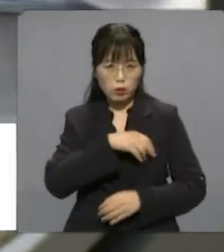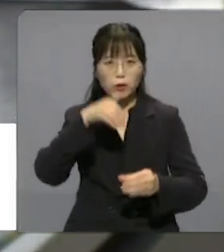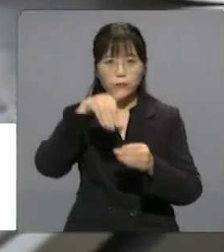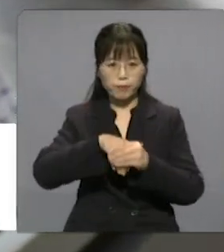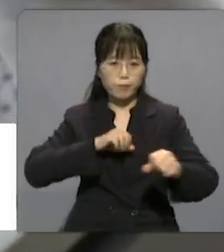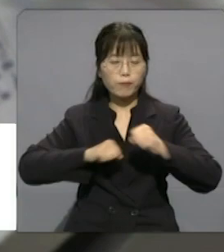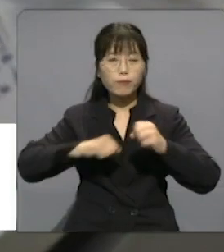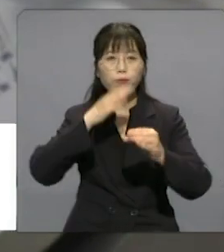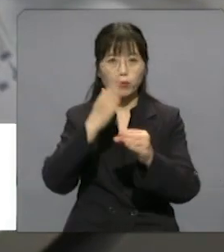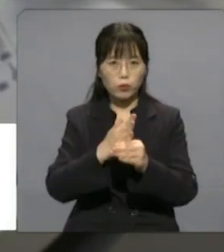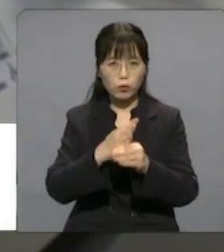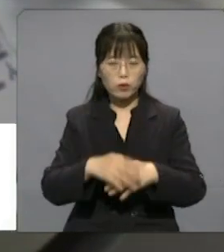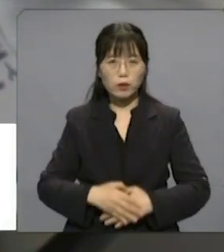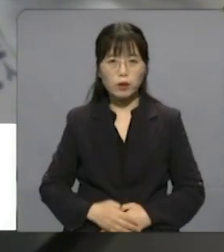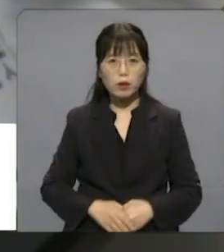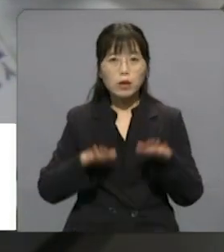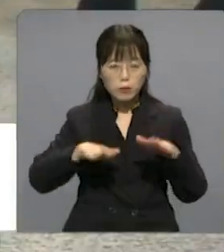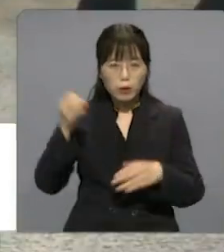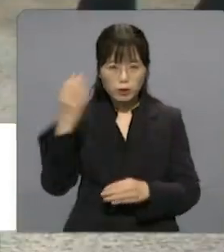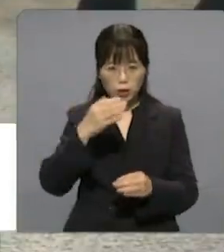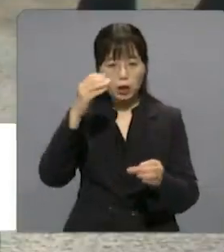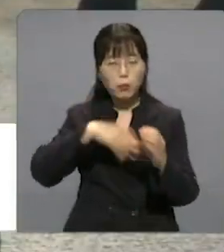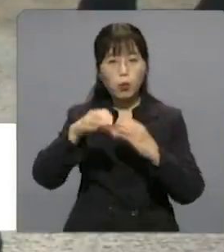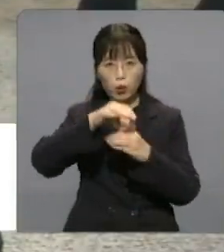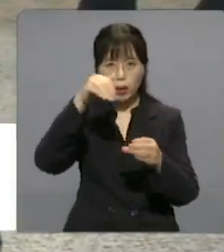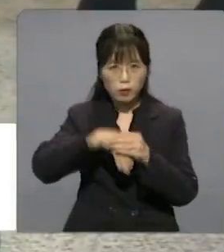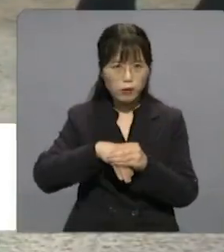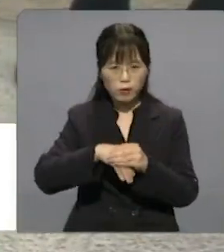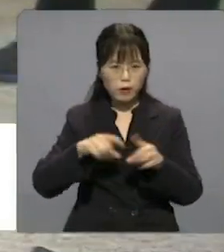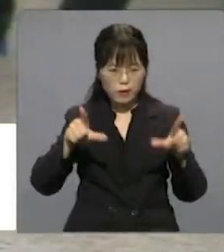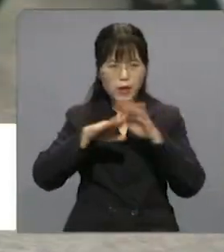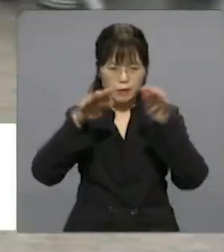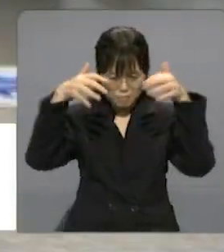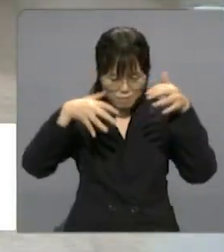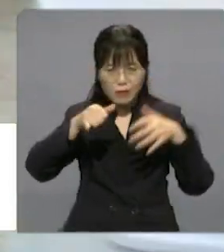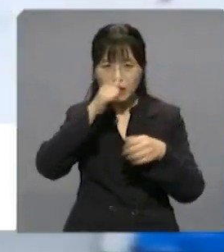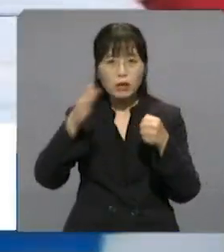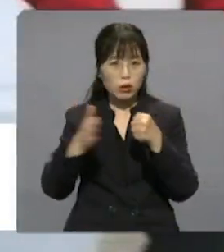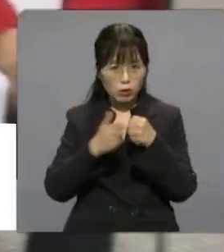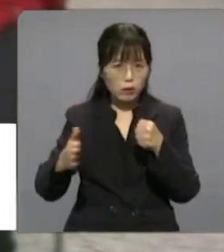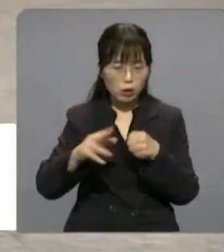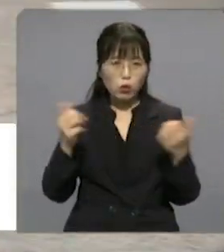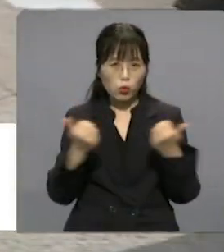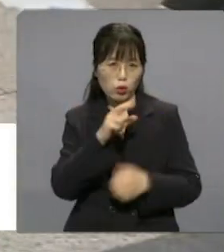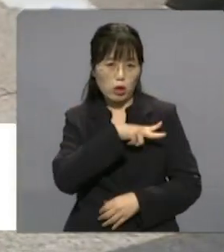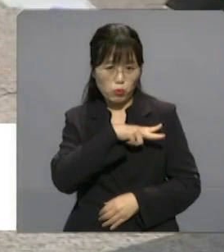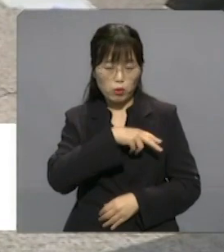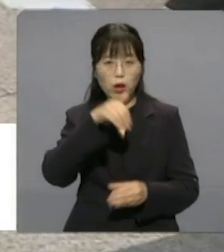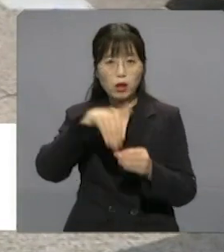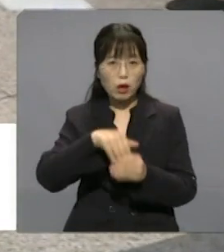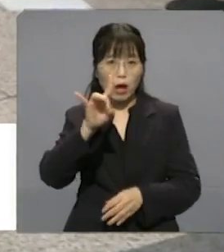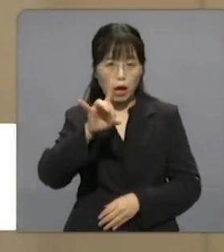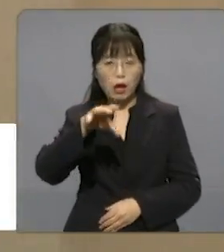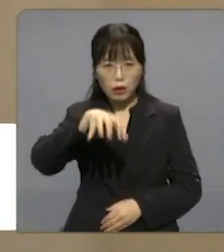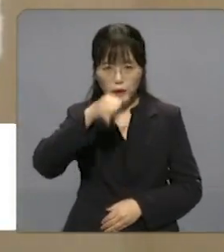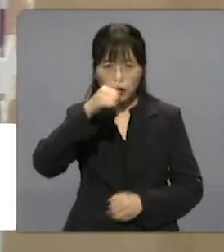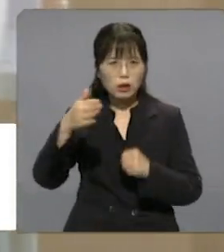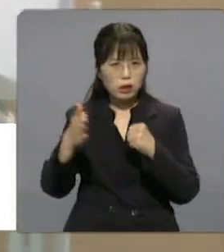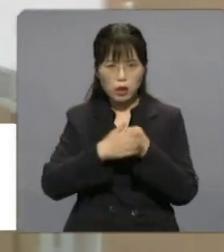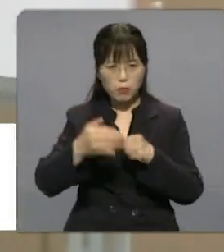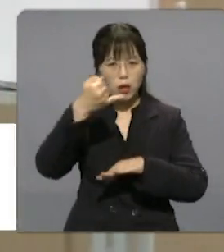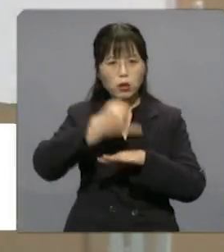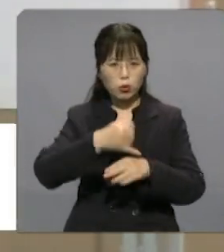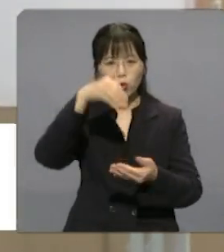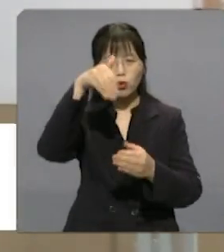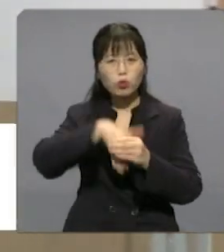한창입니다. 이번 재보궐선거는 궂은 날씨에다 국회의원 선거가 한 곳밖에 없어 저조한